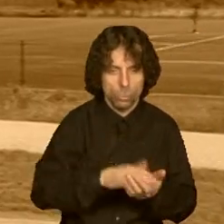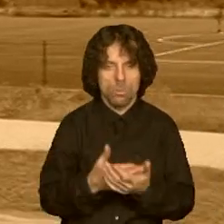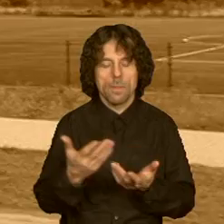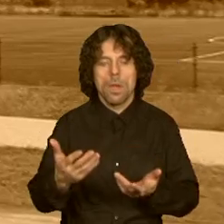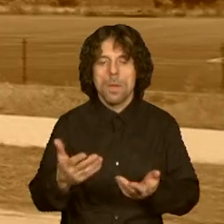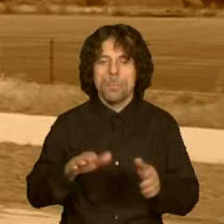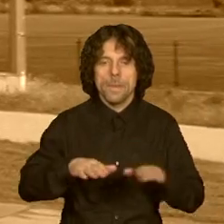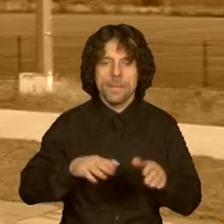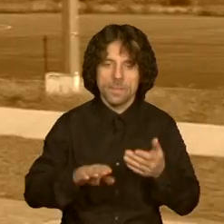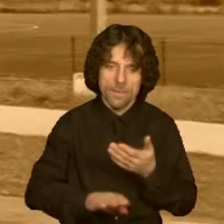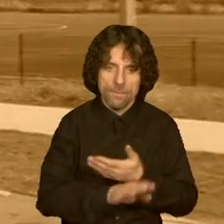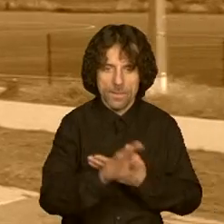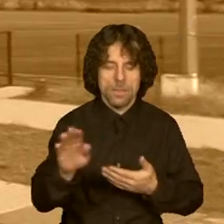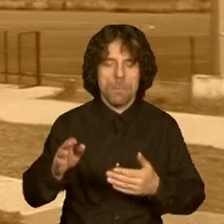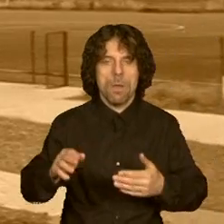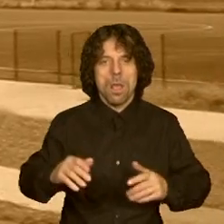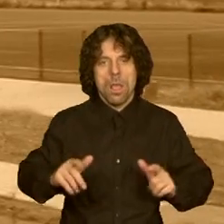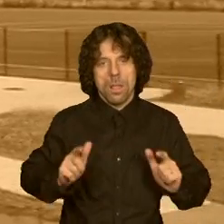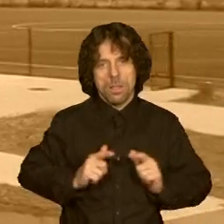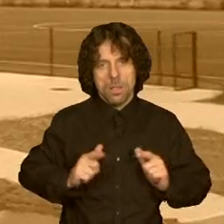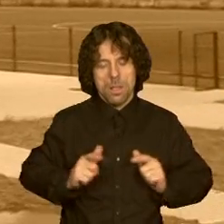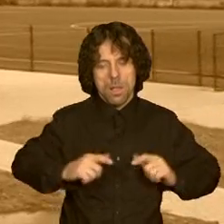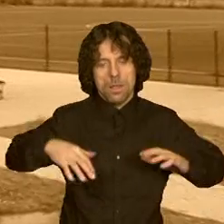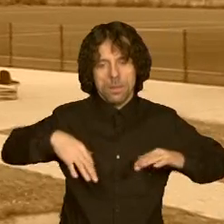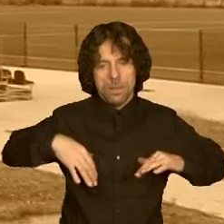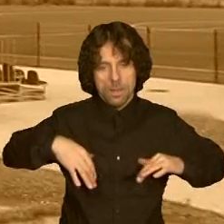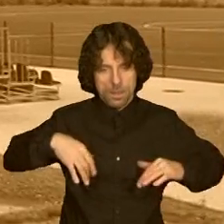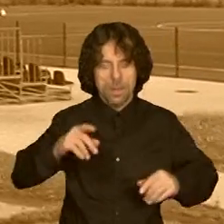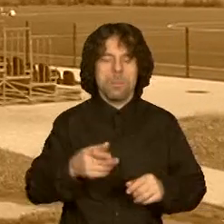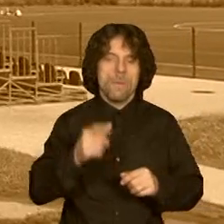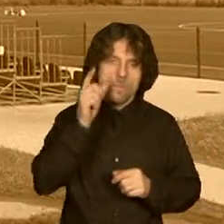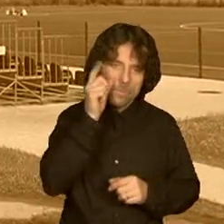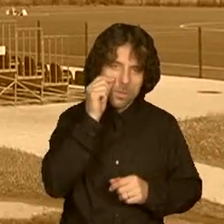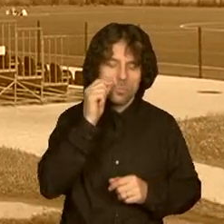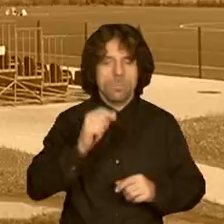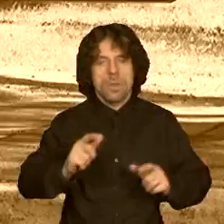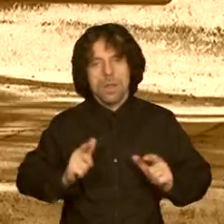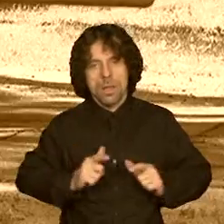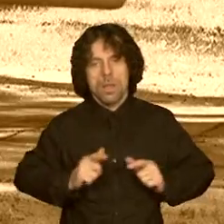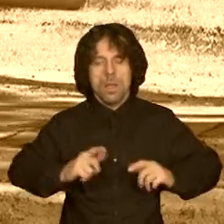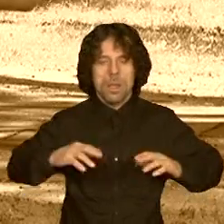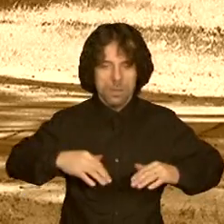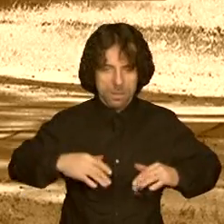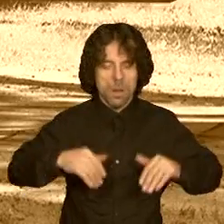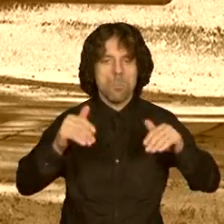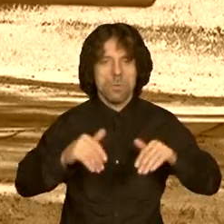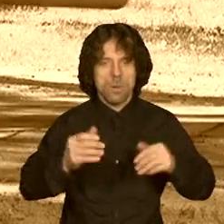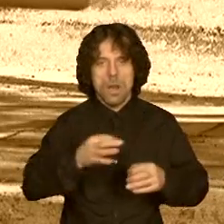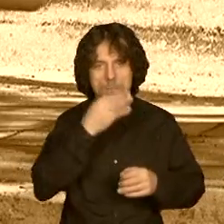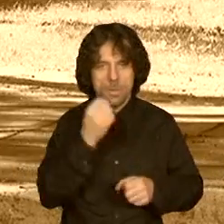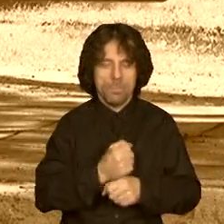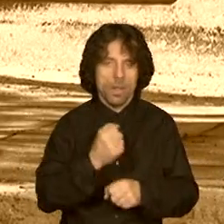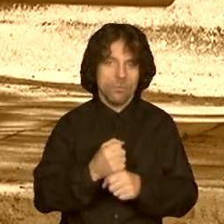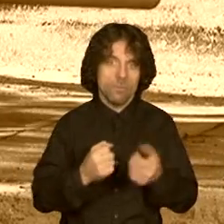będzie miał pójść na występ, to się zrelaksuje. Jak to wszystko będzie miał za sobą, że się wyśpi, zrelaksuje,